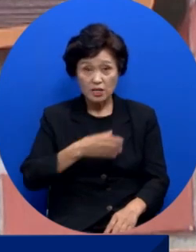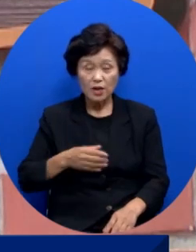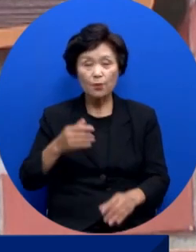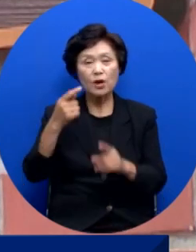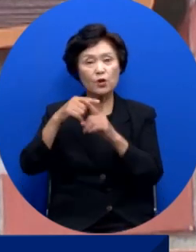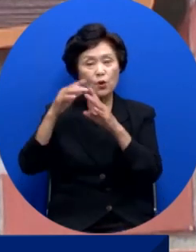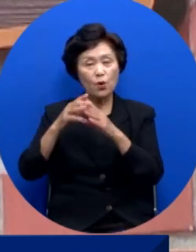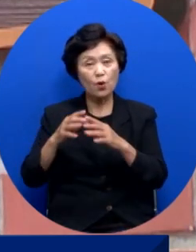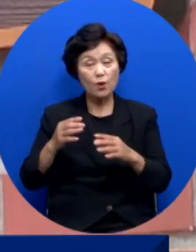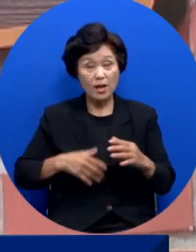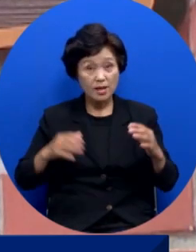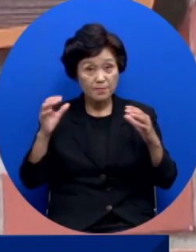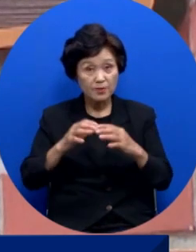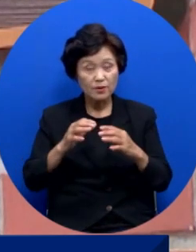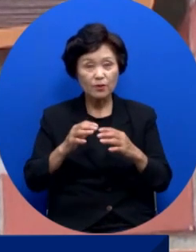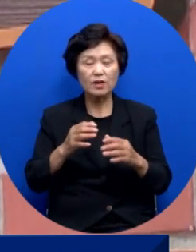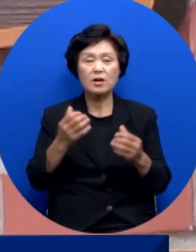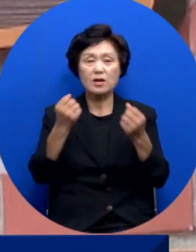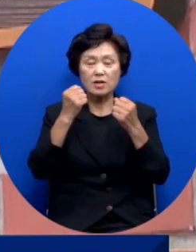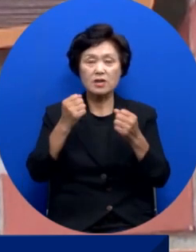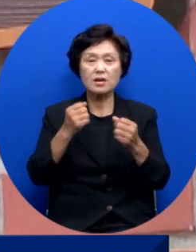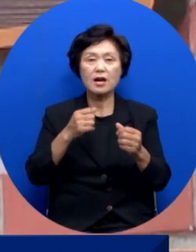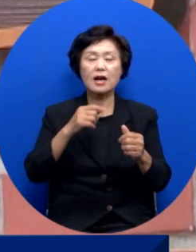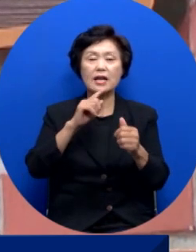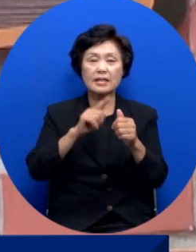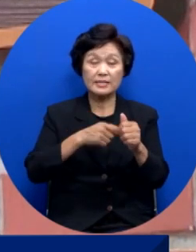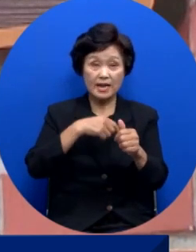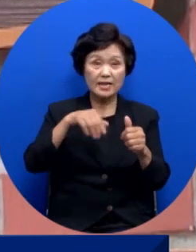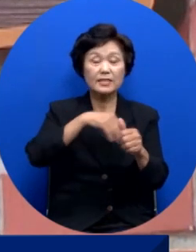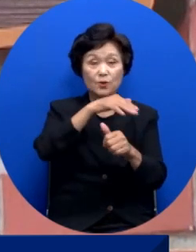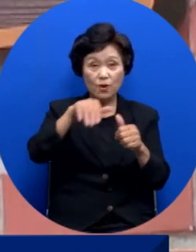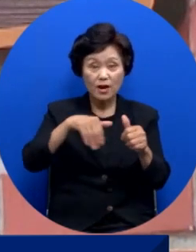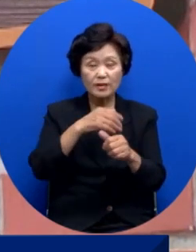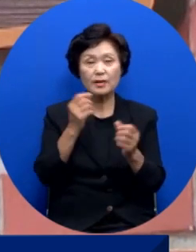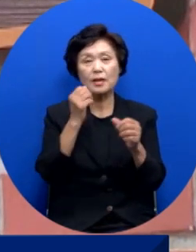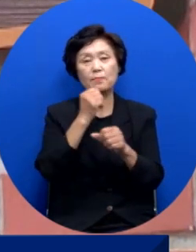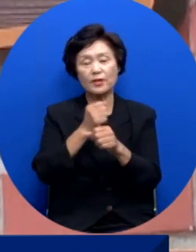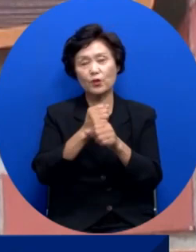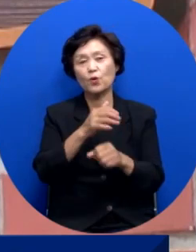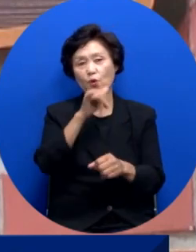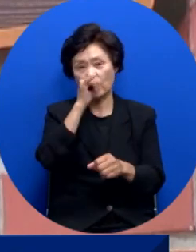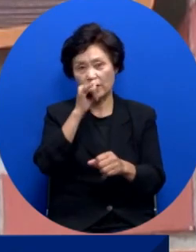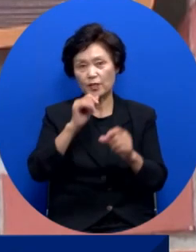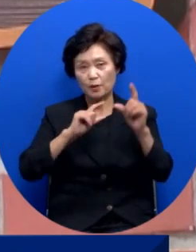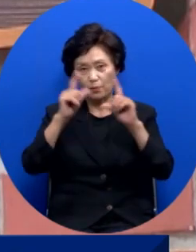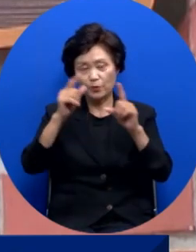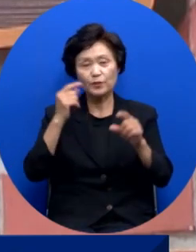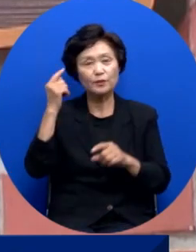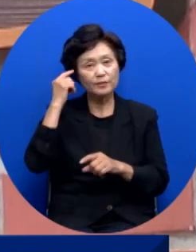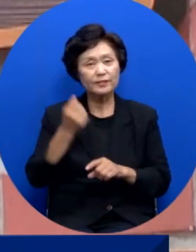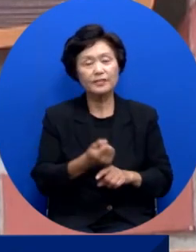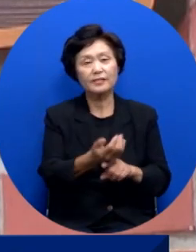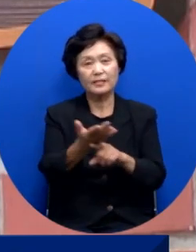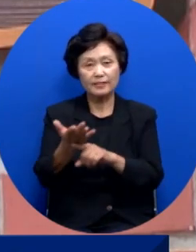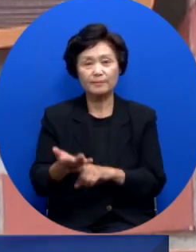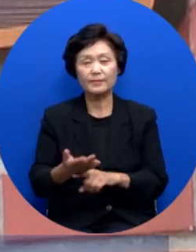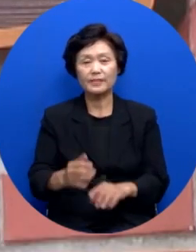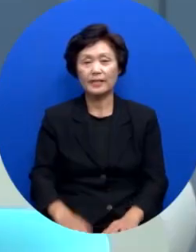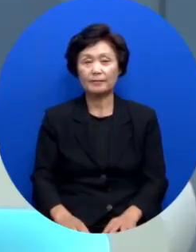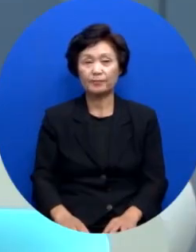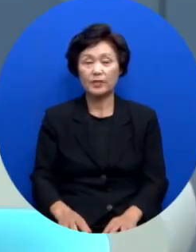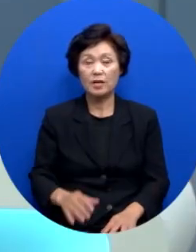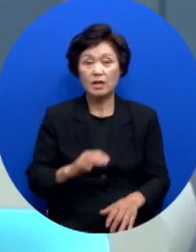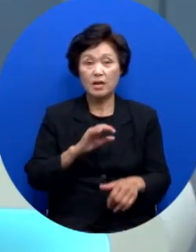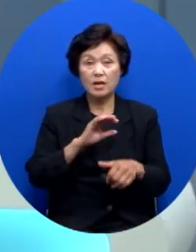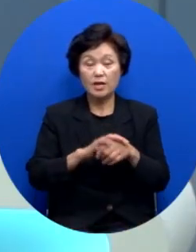협력으로 건강한 교육 생태계를 만들어가고 있는 사례가 있어 주목받고 있습니다. 경북 의성미래교육지원센터